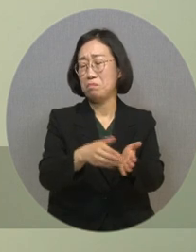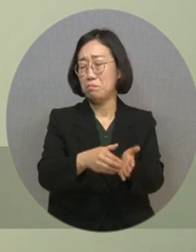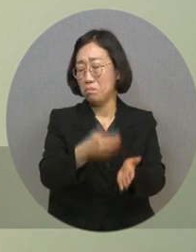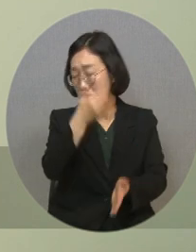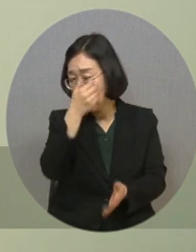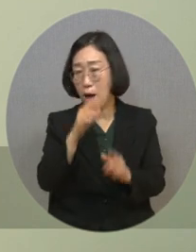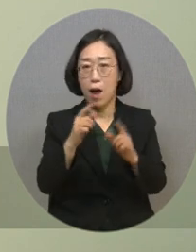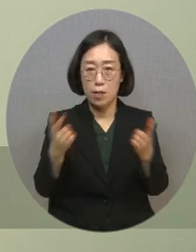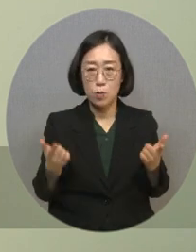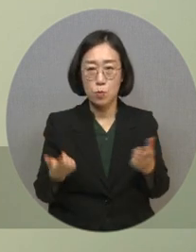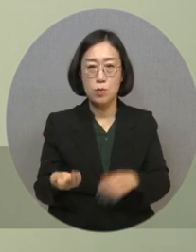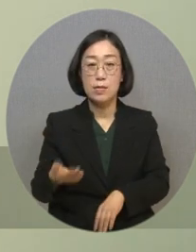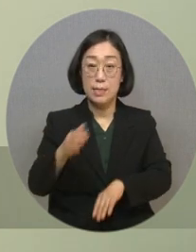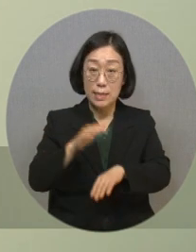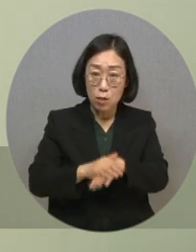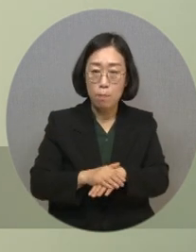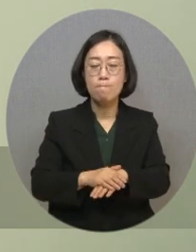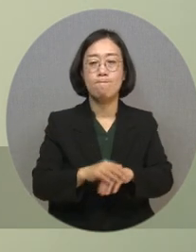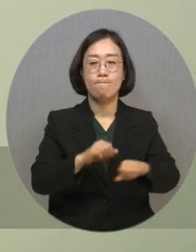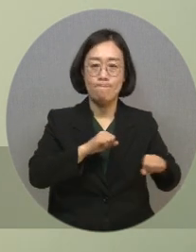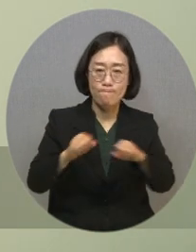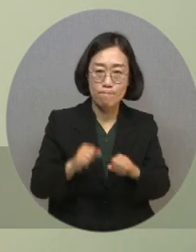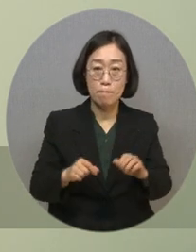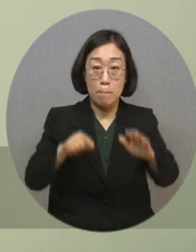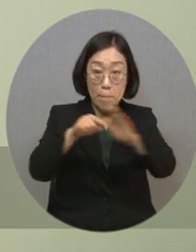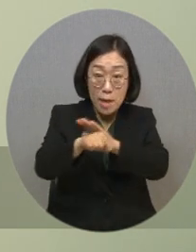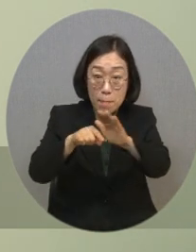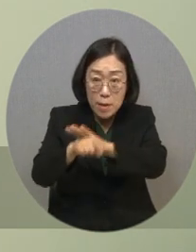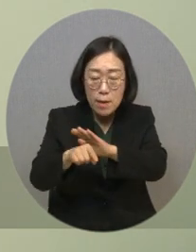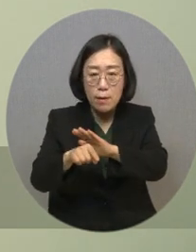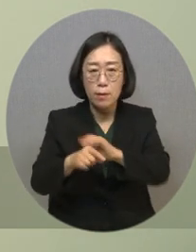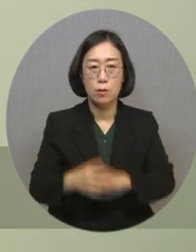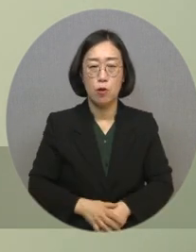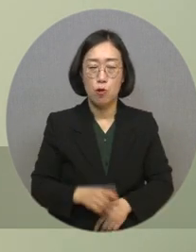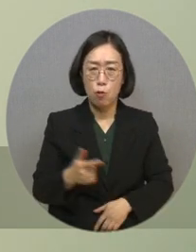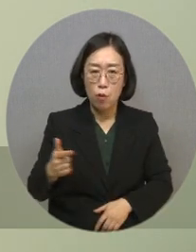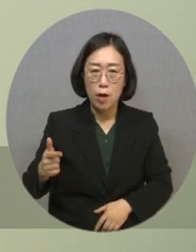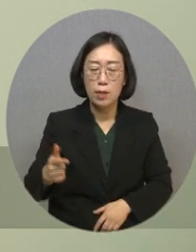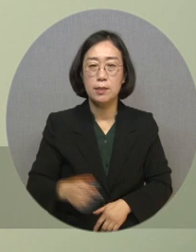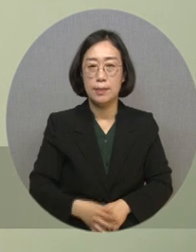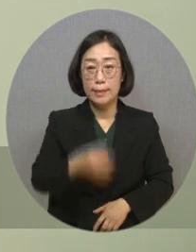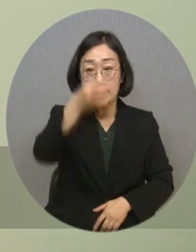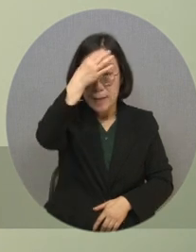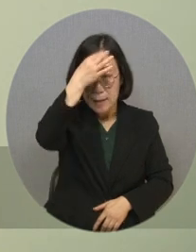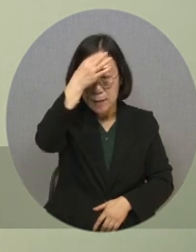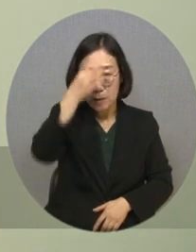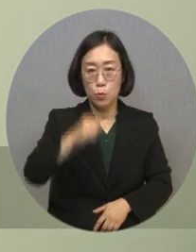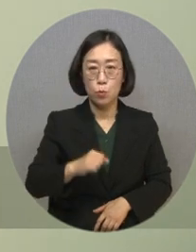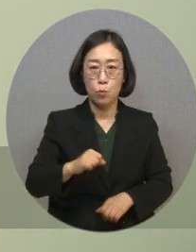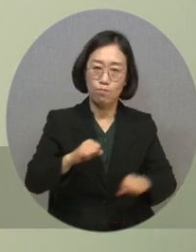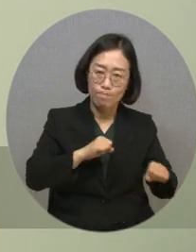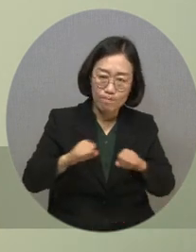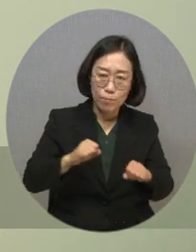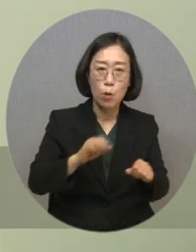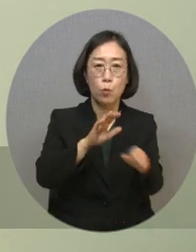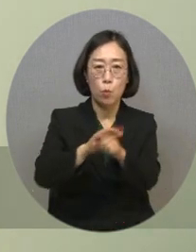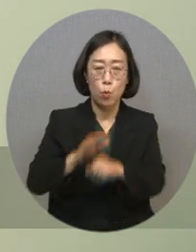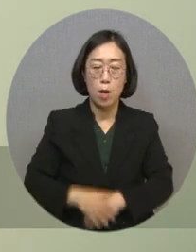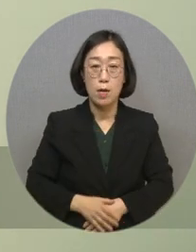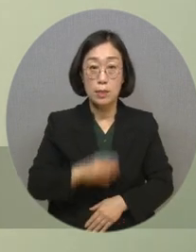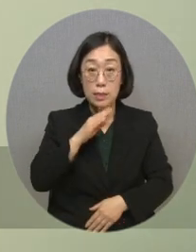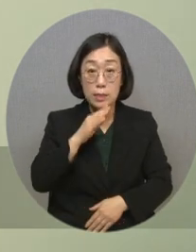진짜 저희가 몸소 경험으로 느끼고 몸소 찾아가서 저희가 재능 기부라고 해서 뭐 이렇게